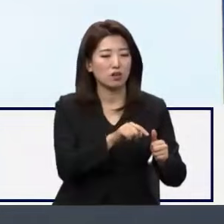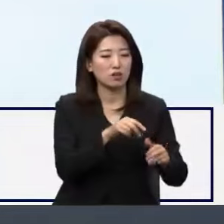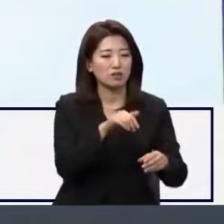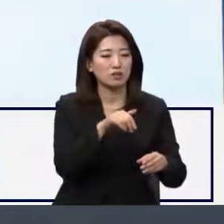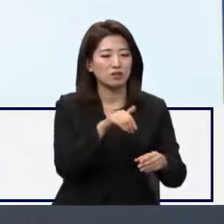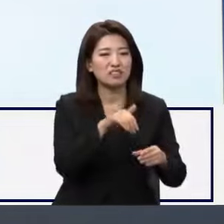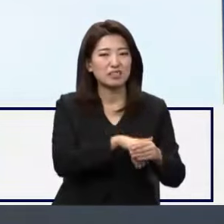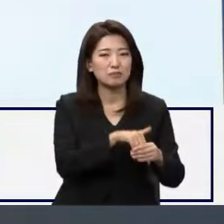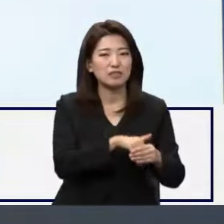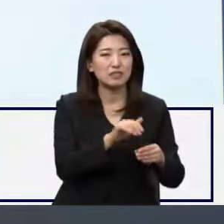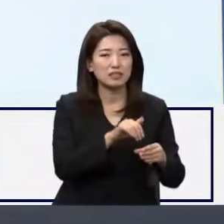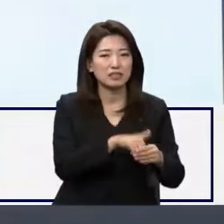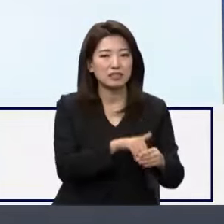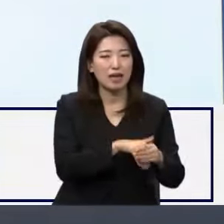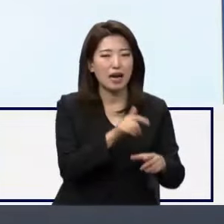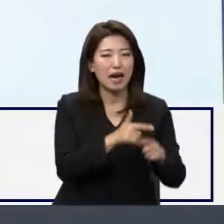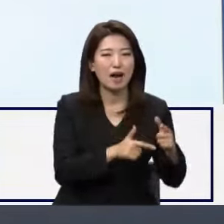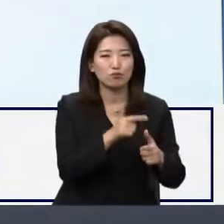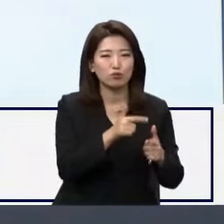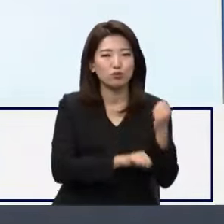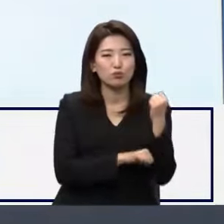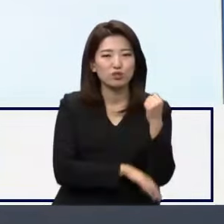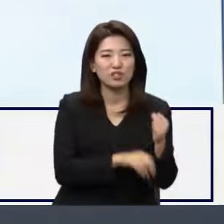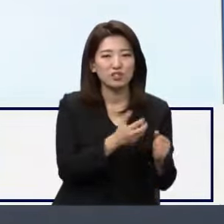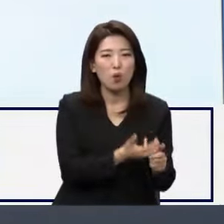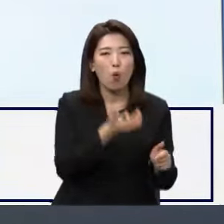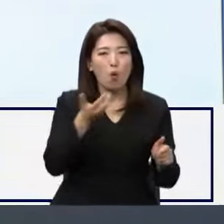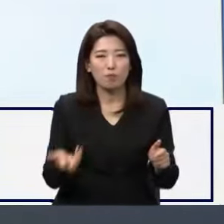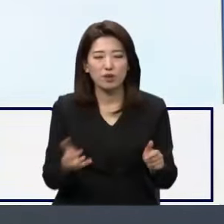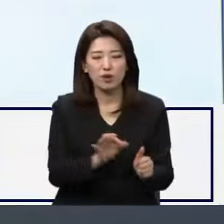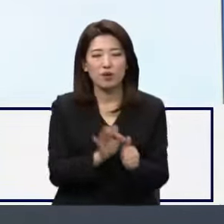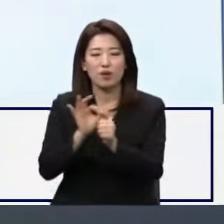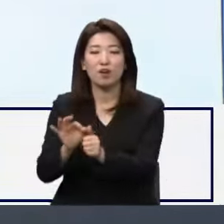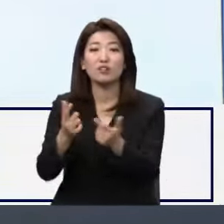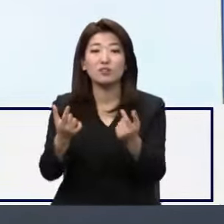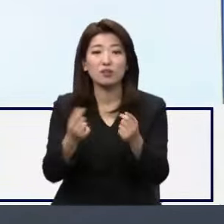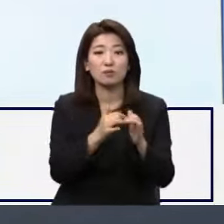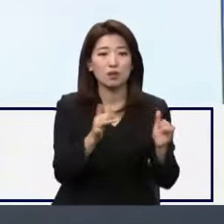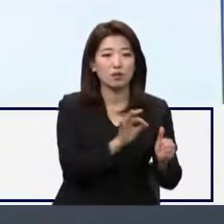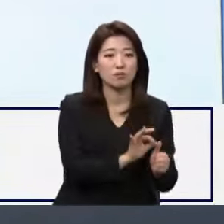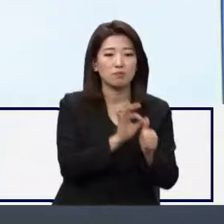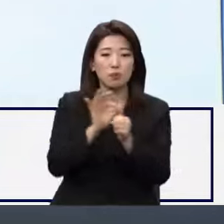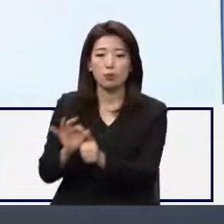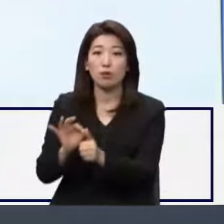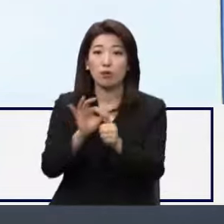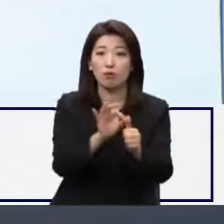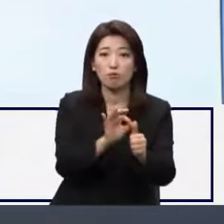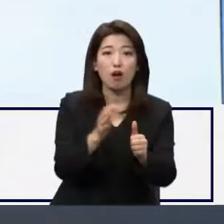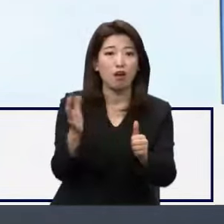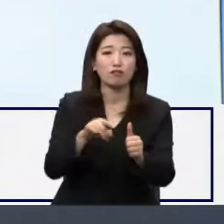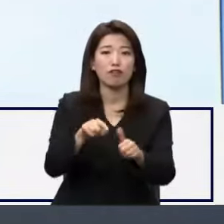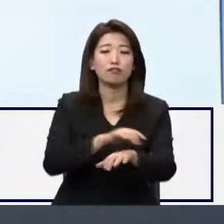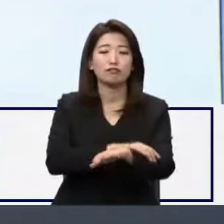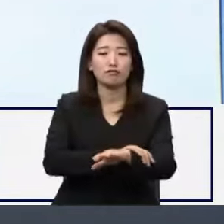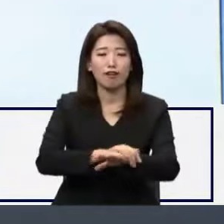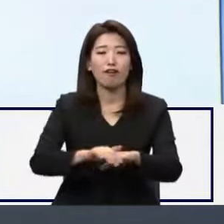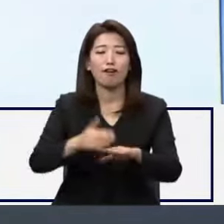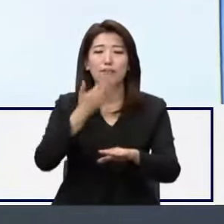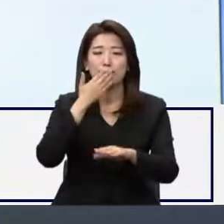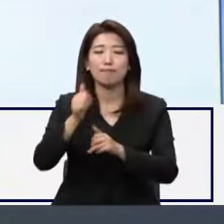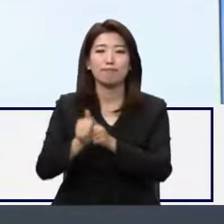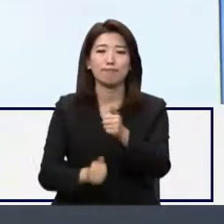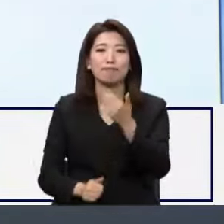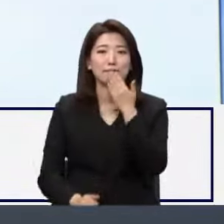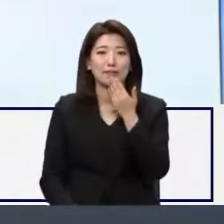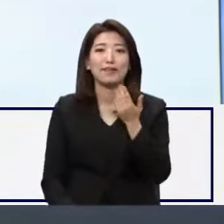또 옮긴 거다라는 말씀 그런 취지의 말씀도 지금 같이 하셨는데 일단 또 김태호 의원이 나온다고 하니까 김두관